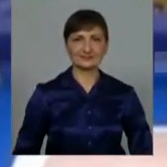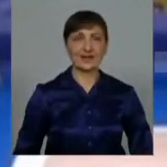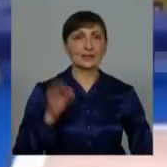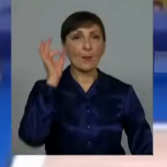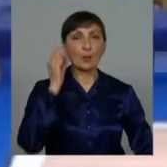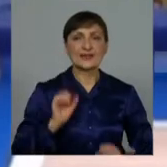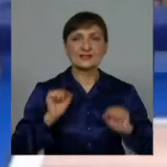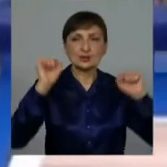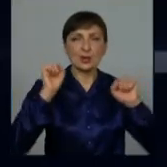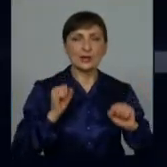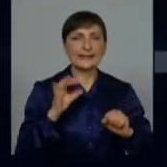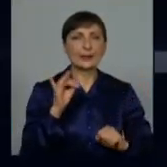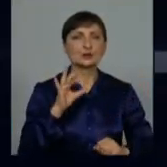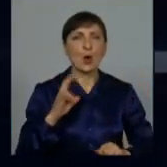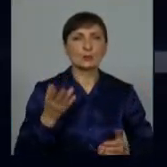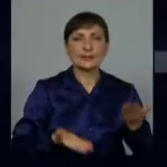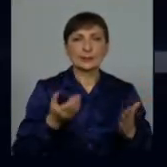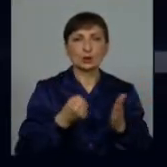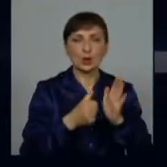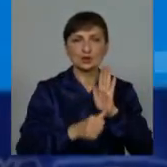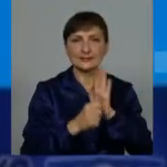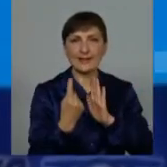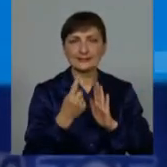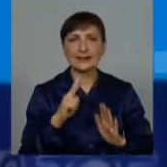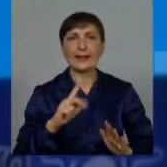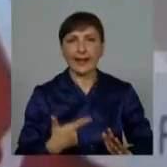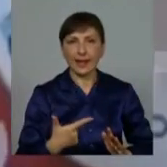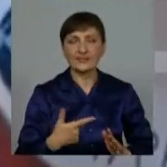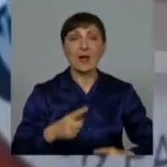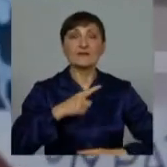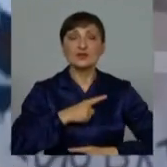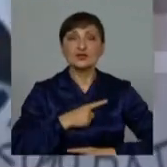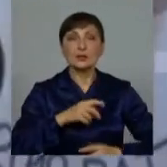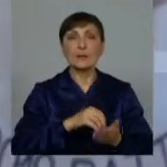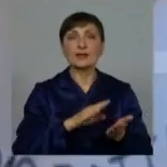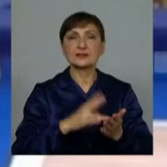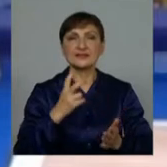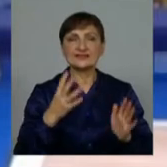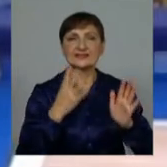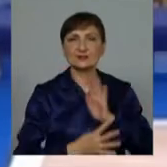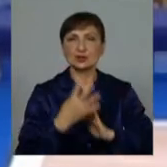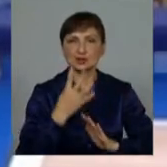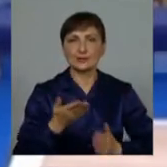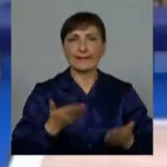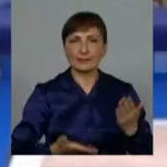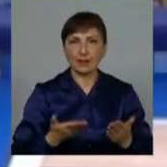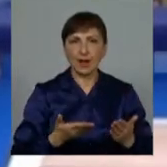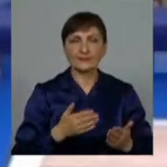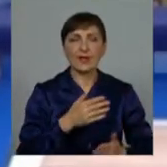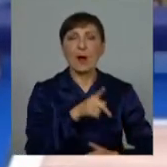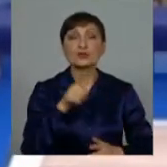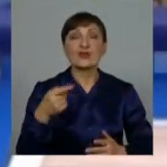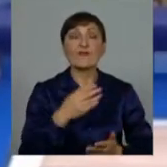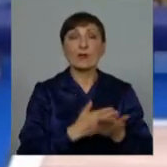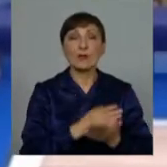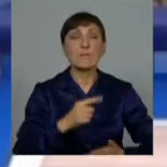Напомню, тяжелоатлет Игорь Сон выступал в категории до 61 килограмма, а финишировал с показателем 294. Кстати, в карьере спортсмена